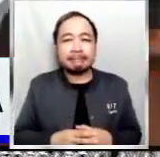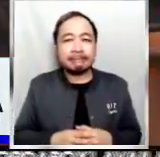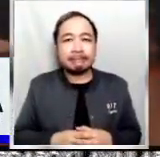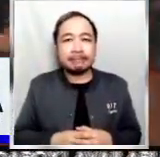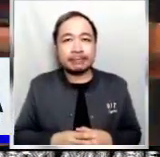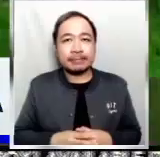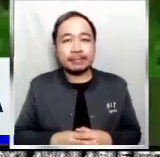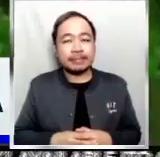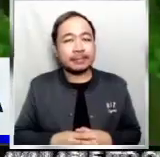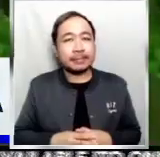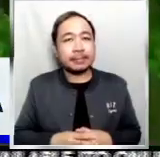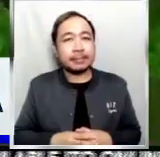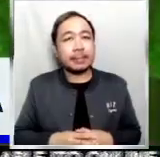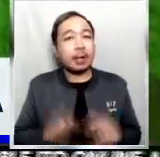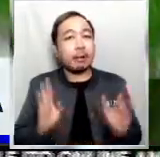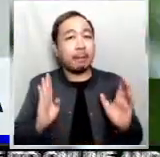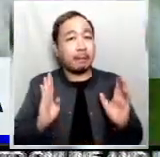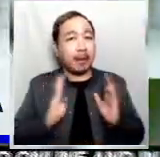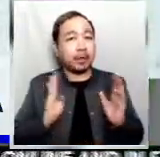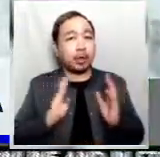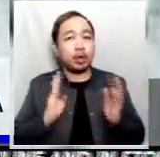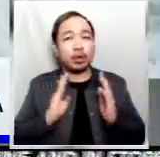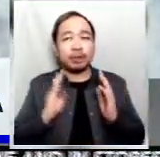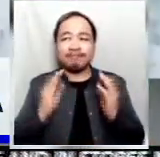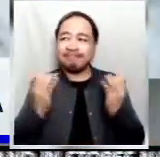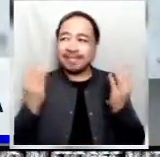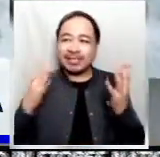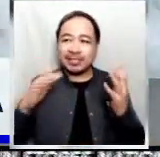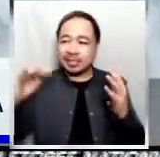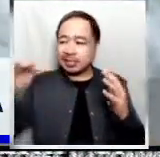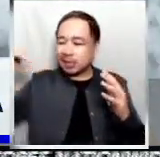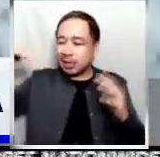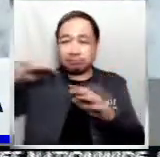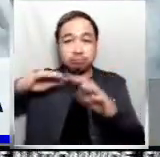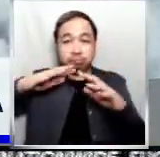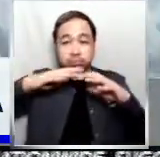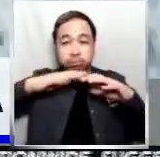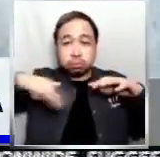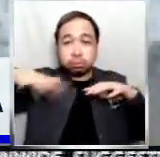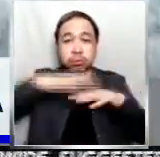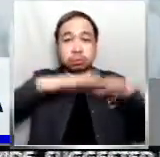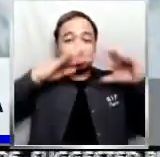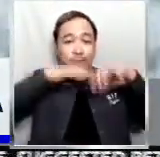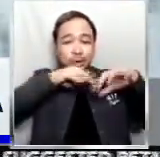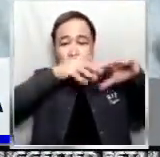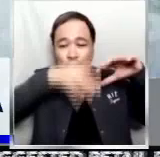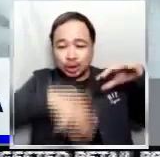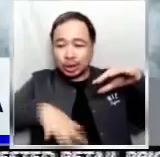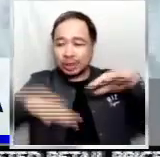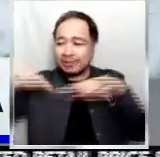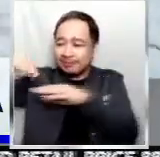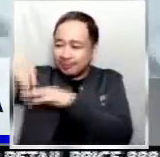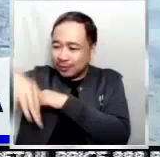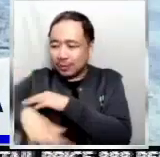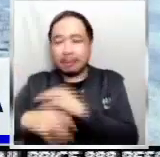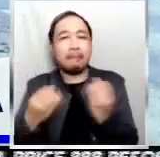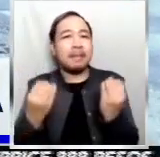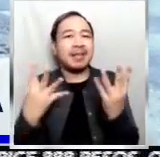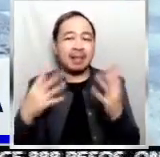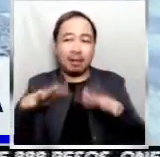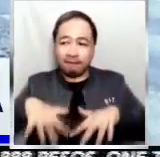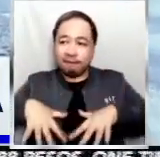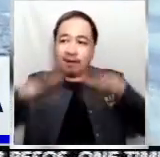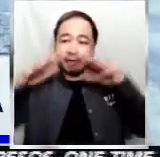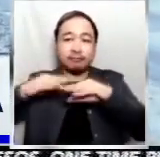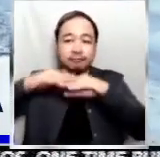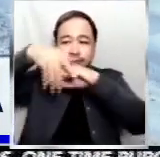Sa Baguio City naman, kabi-kabilang landslide din ang inabot ng syudad. Maraming tubig pa rin ang mababa sa bundok, patunay ang malamini falls na